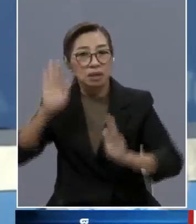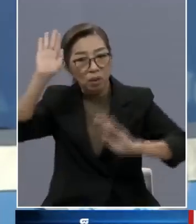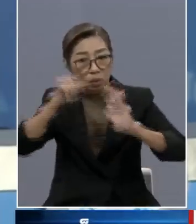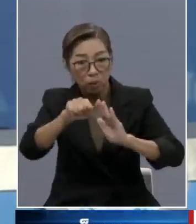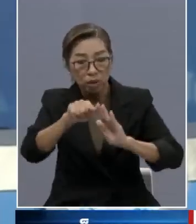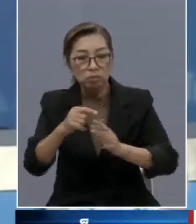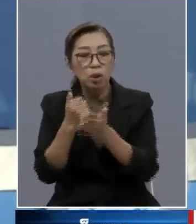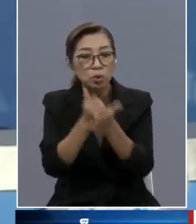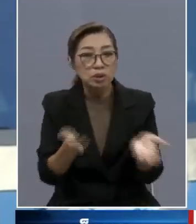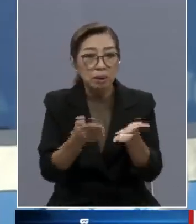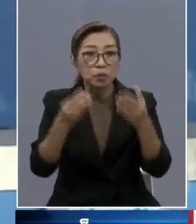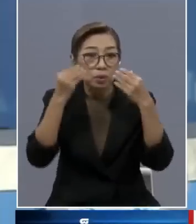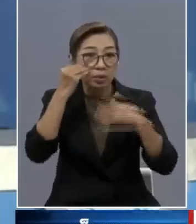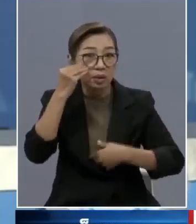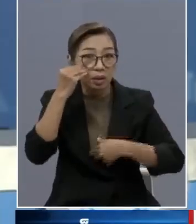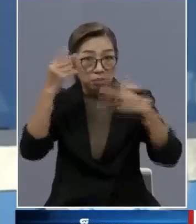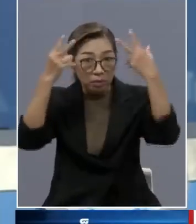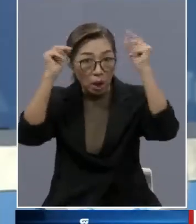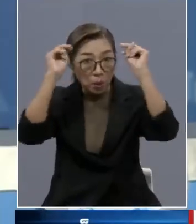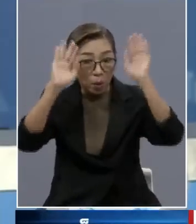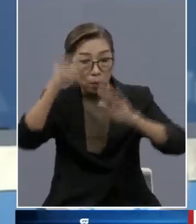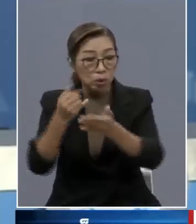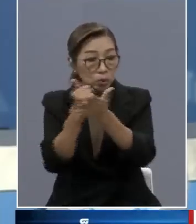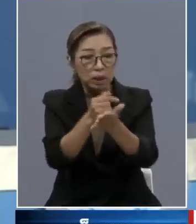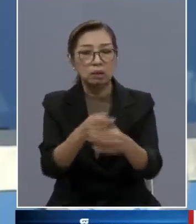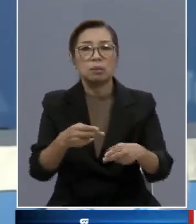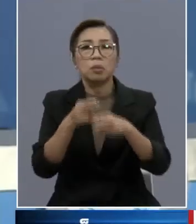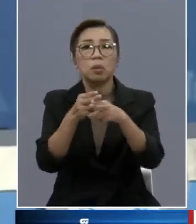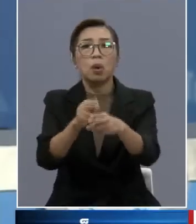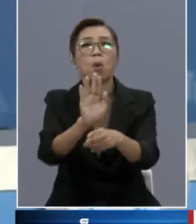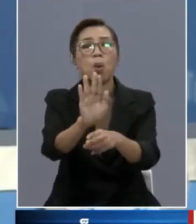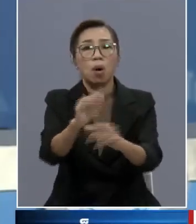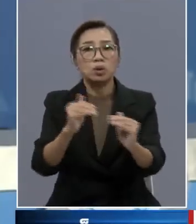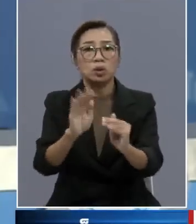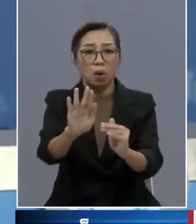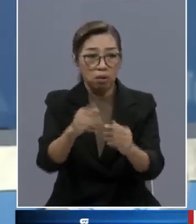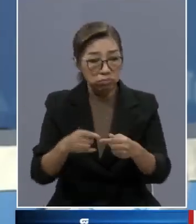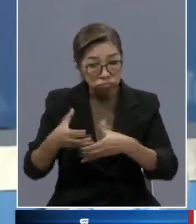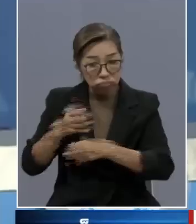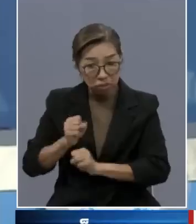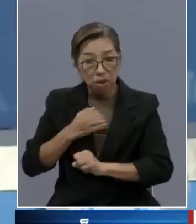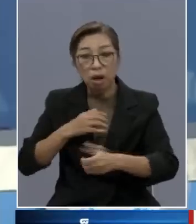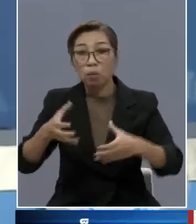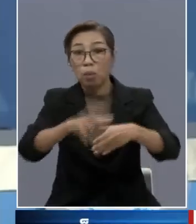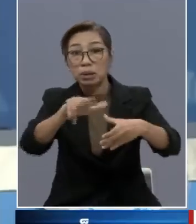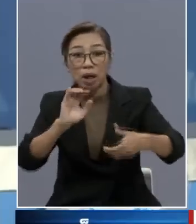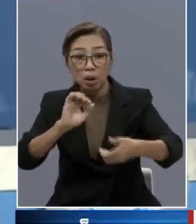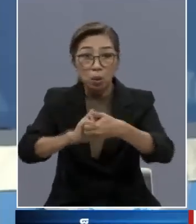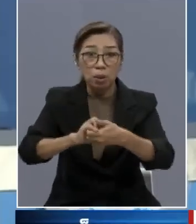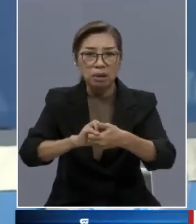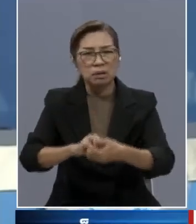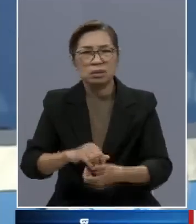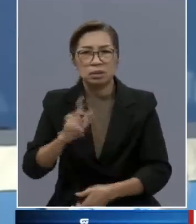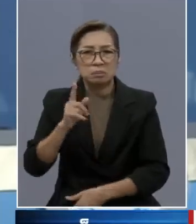คุณพิธาเป็นนายกนั้นเป็นความเห็นส่วนบุคคลรวมถึงข่าวที่พรรคประชาธิปัตย์จะไปจับมือกับพรรคเพื่อไทยก็ไม่เป็นความจริงเช่นเดียวกัน